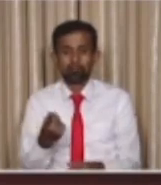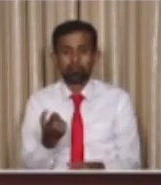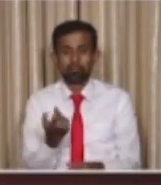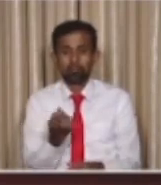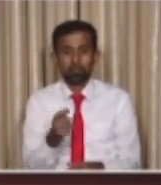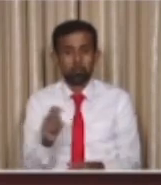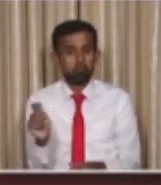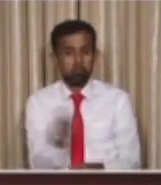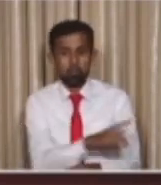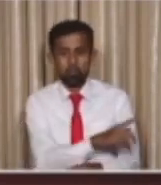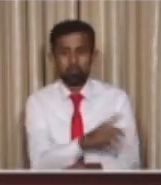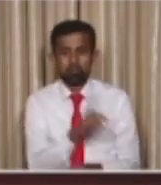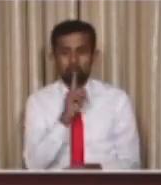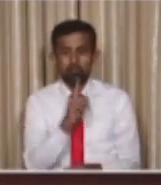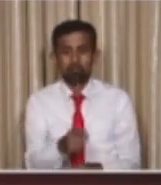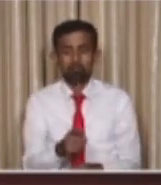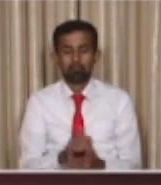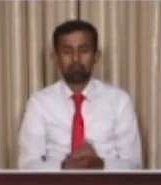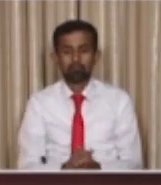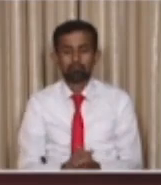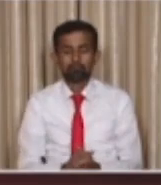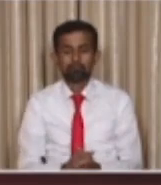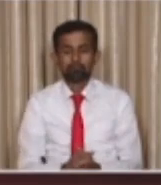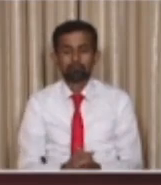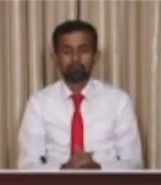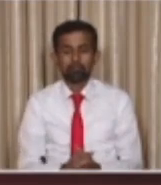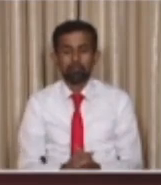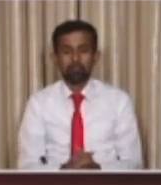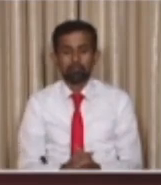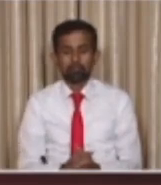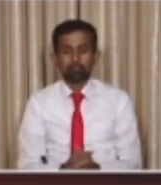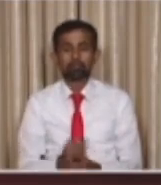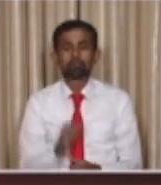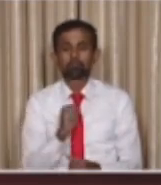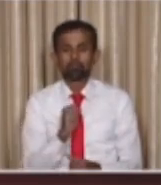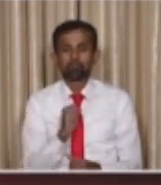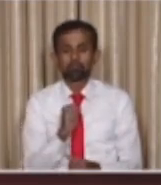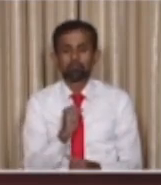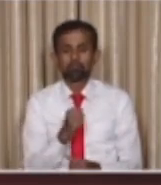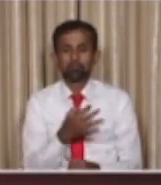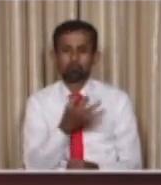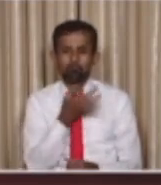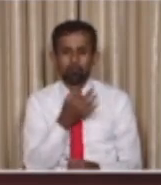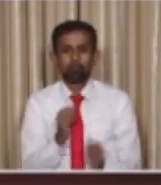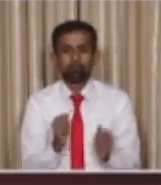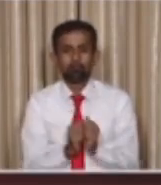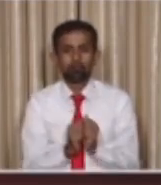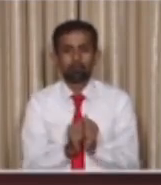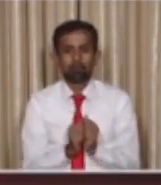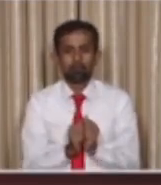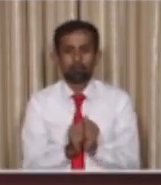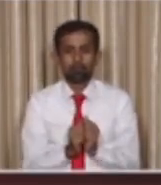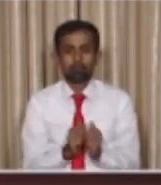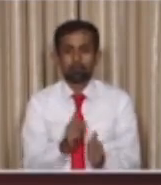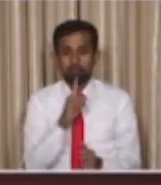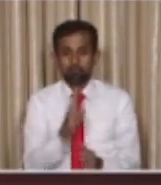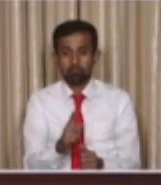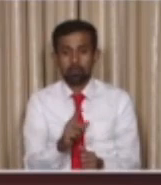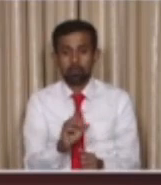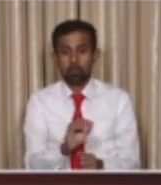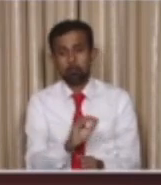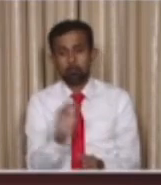මුදල් ගෙවීමක් නියම කළා. හැබැයි මේකට මොකද වුනේ? මේක තමයි හාස්‍යජනක කාරණය. මේ නියමයේ කළාට